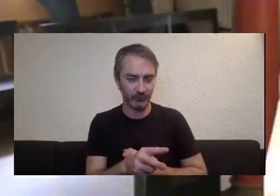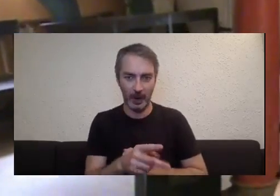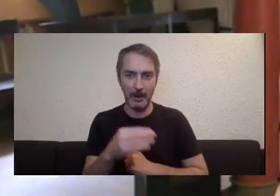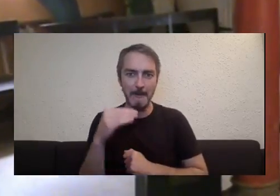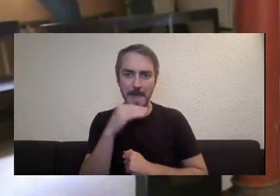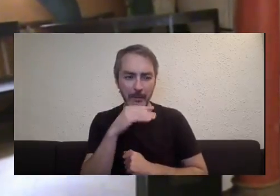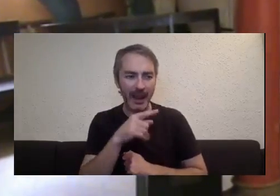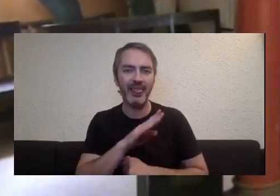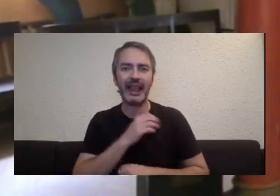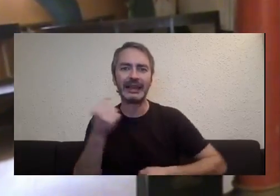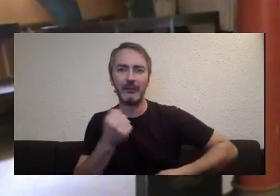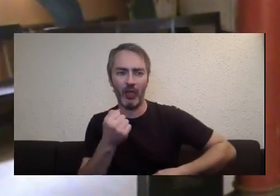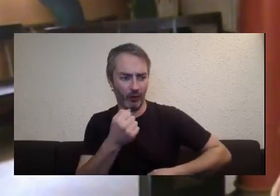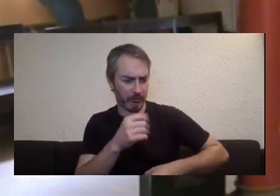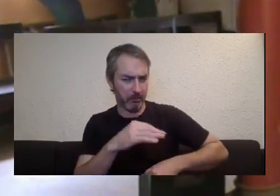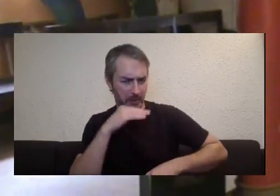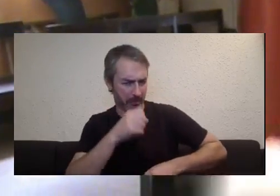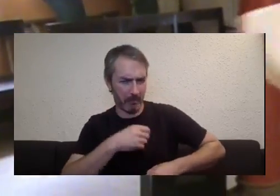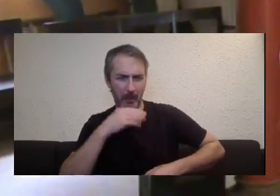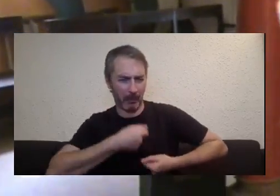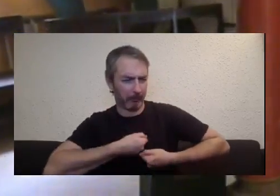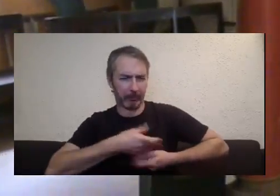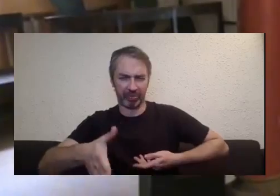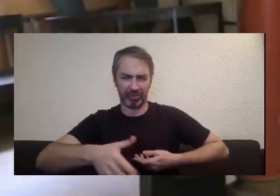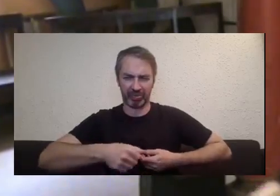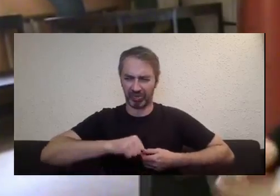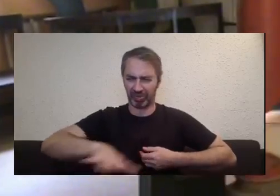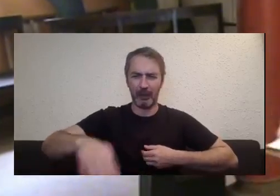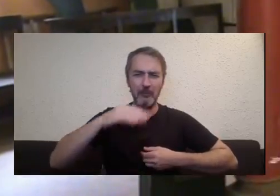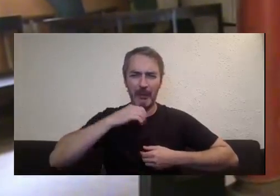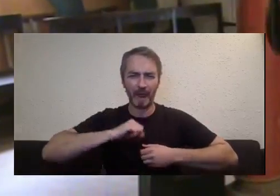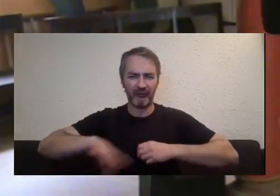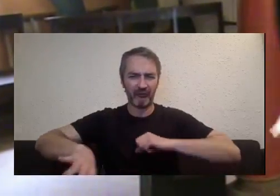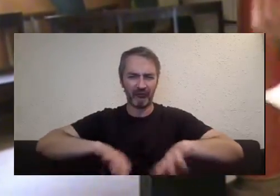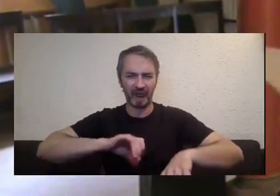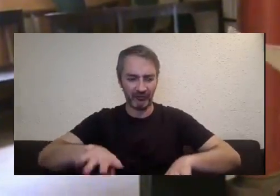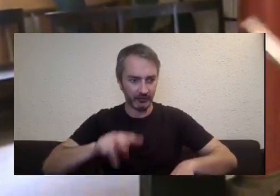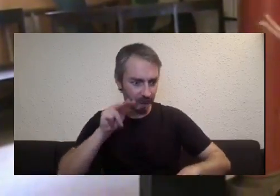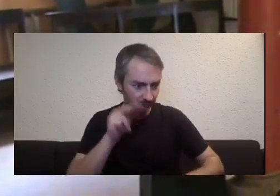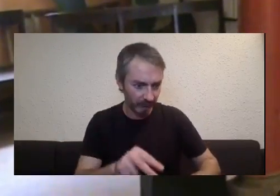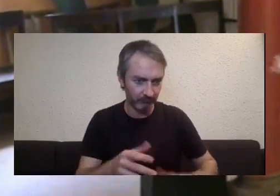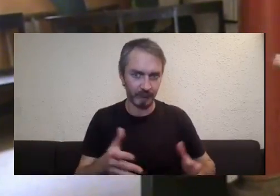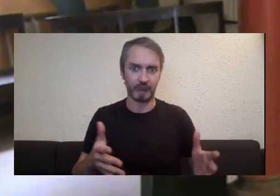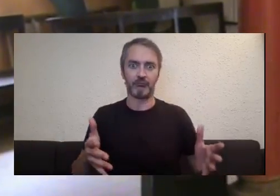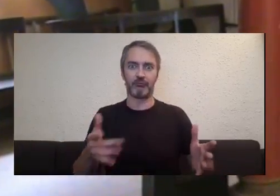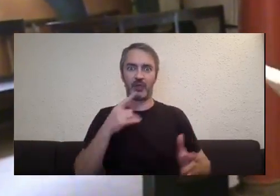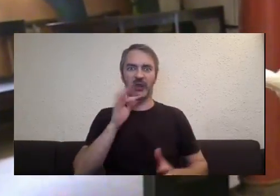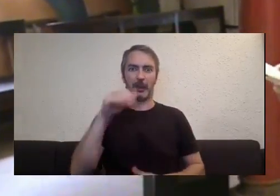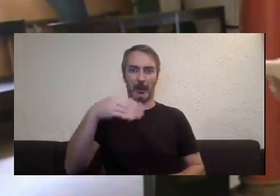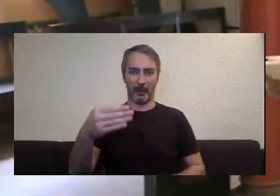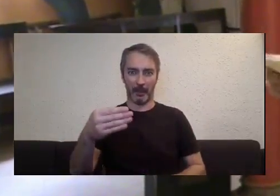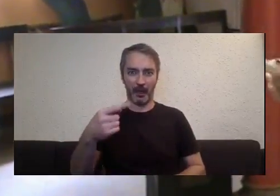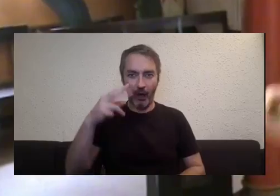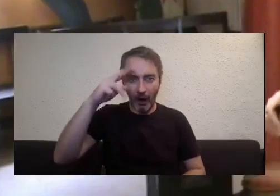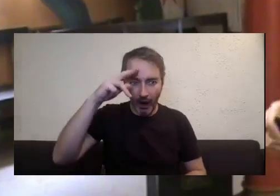m'havien deixat pues, un munt de papers dels treballadors aquí tirats per aquí a terra. Realment